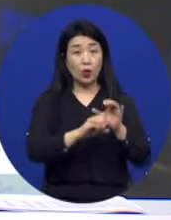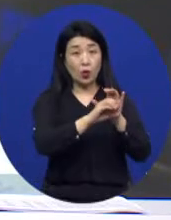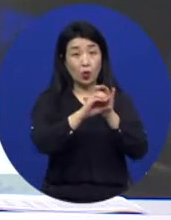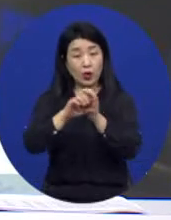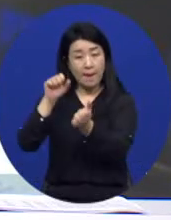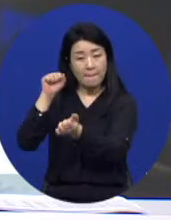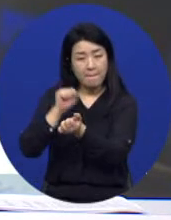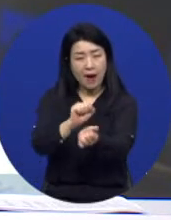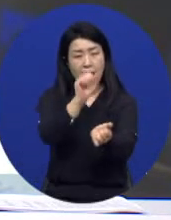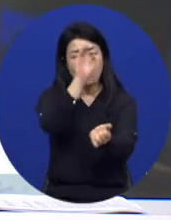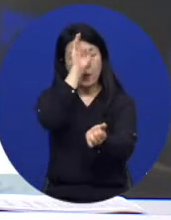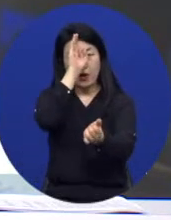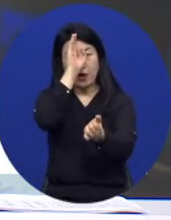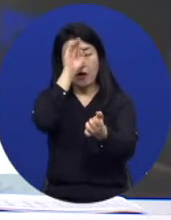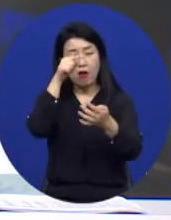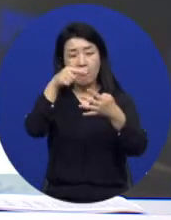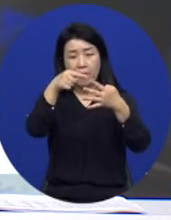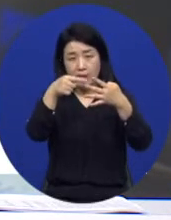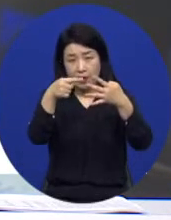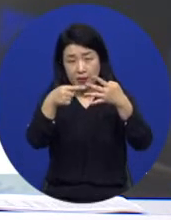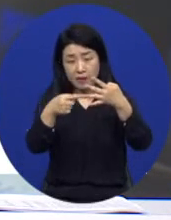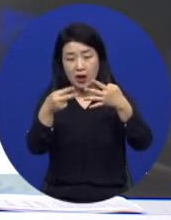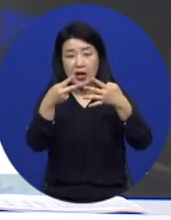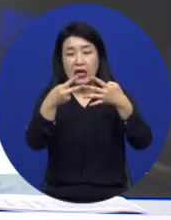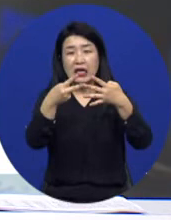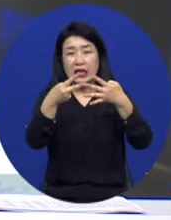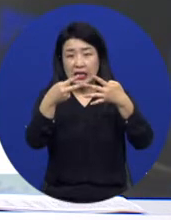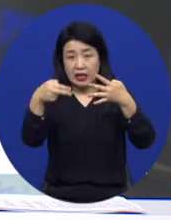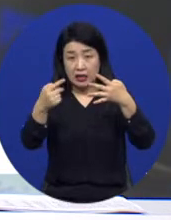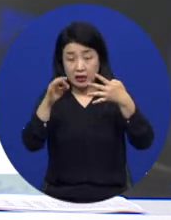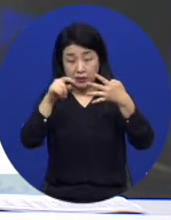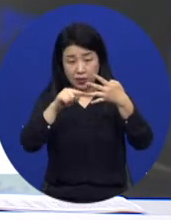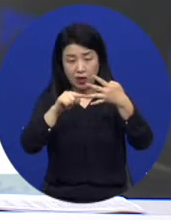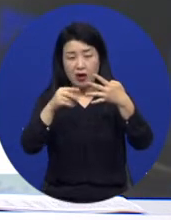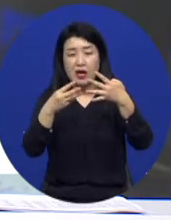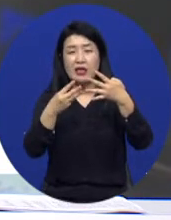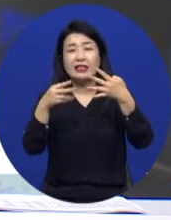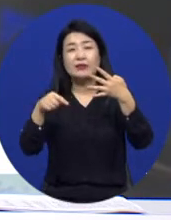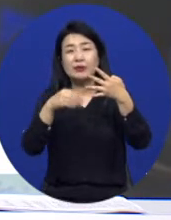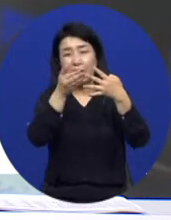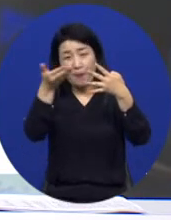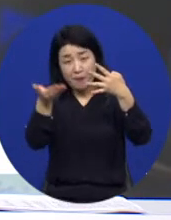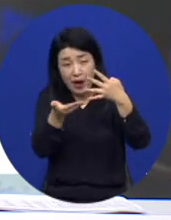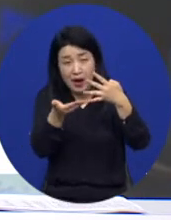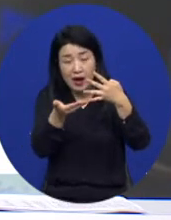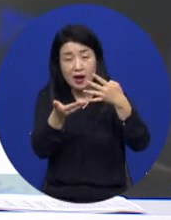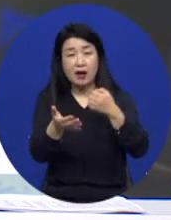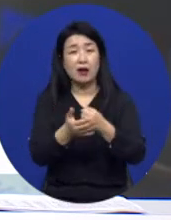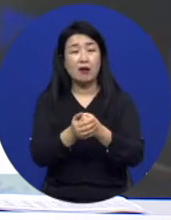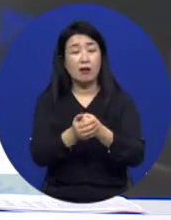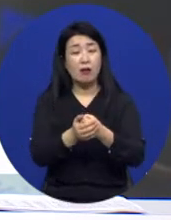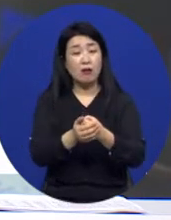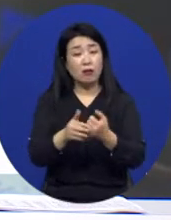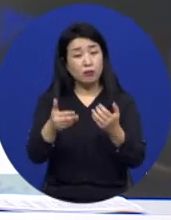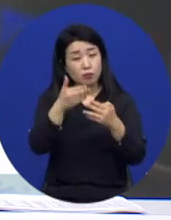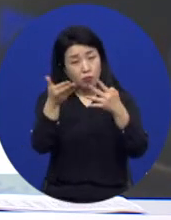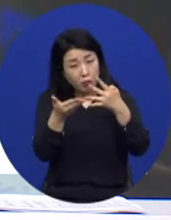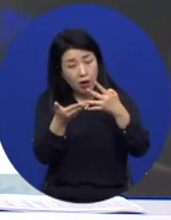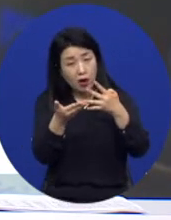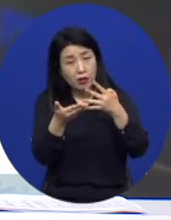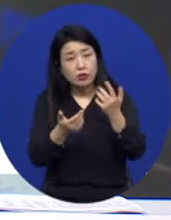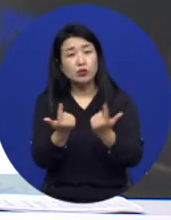코로나19 감염병 등급이 오늘부터 1등급에서 2등급으로 한 단계 하향 조정됐죠. 이렇게 등급이